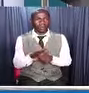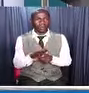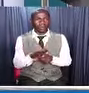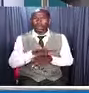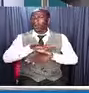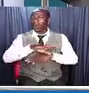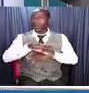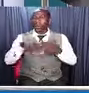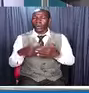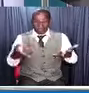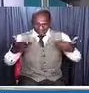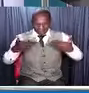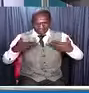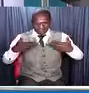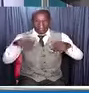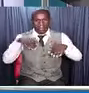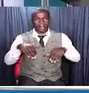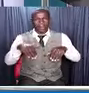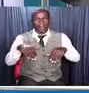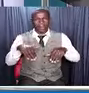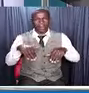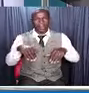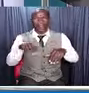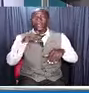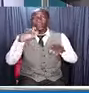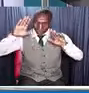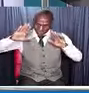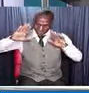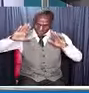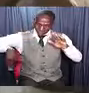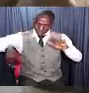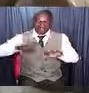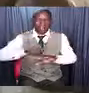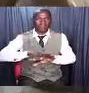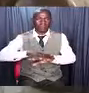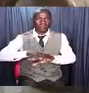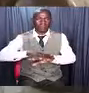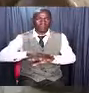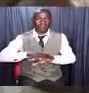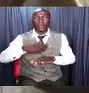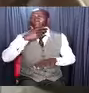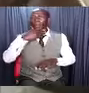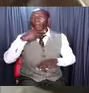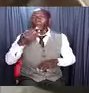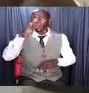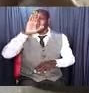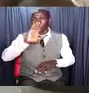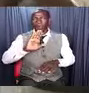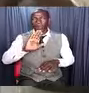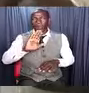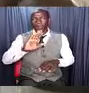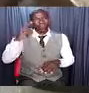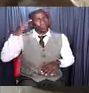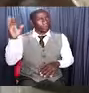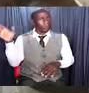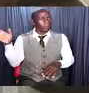you. Kwa nyote mliofika hapa. For all who came here. Hivyo mimi sitaki kumpotezea wakati. That's why I don't want to waste time. Mtumishi wa Mungu. The servant of God. Maana